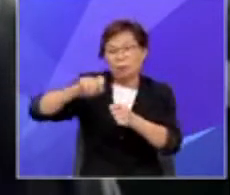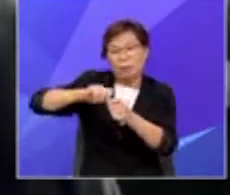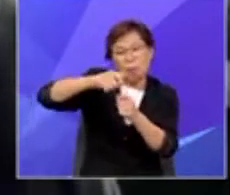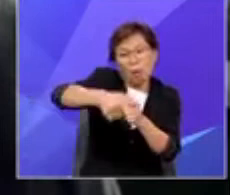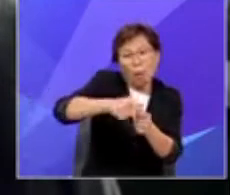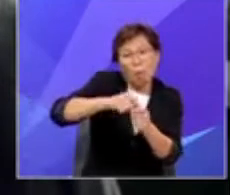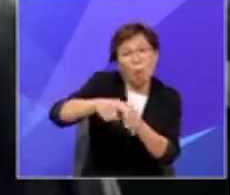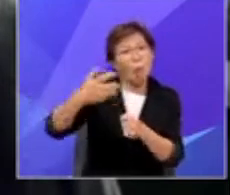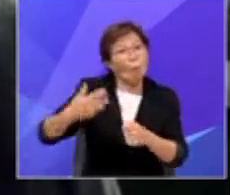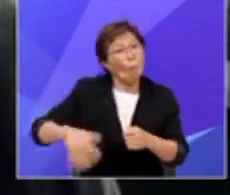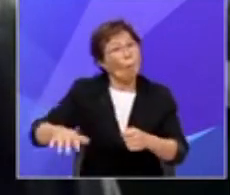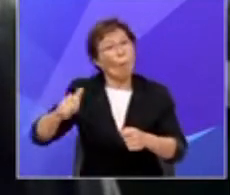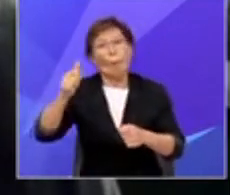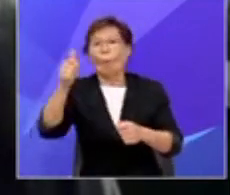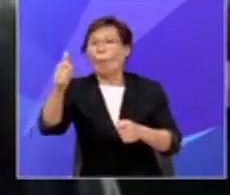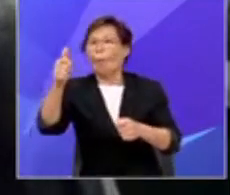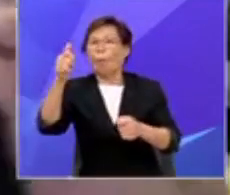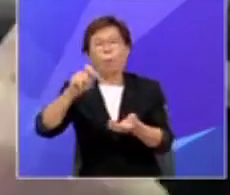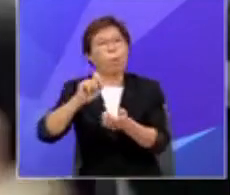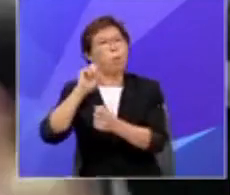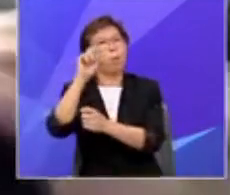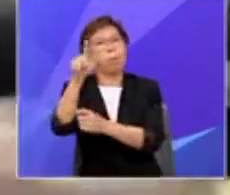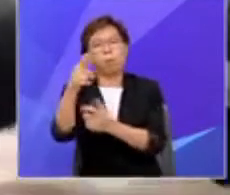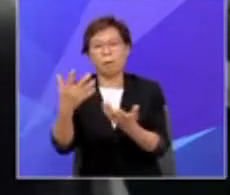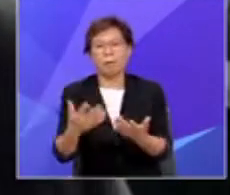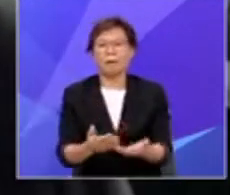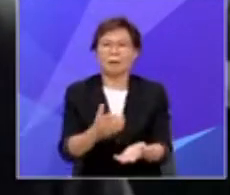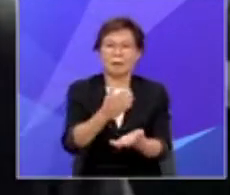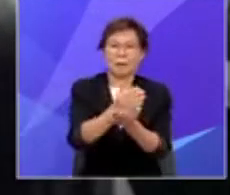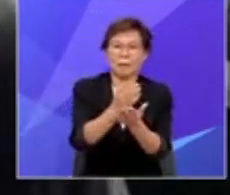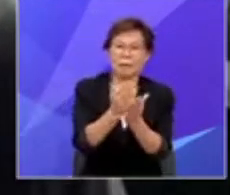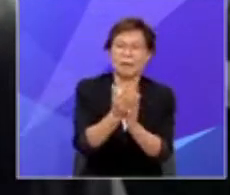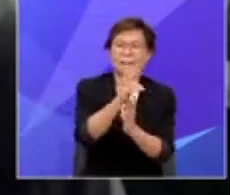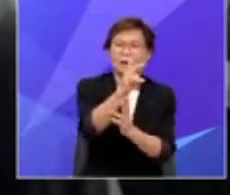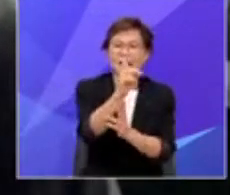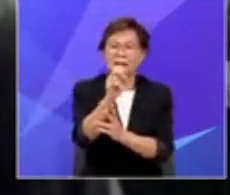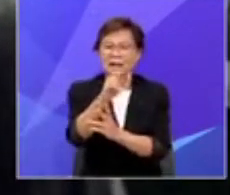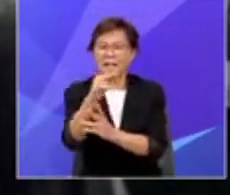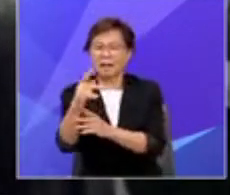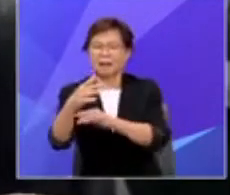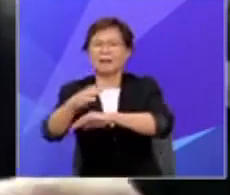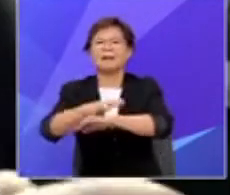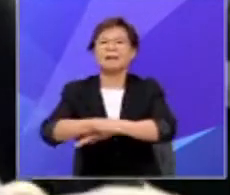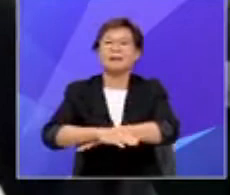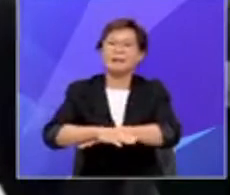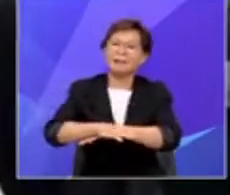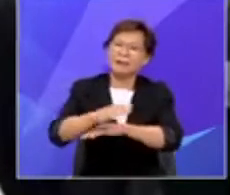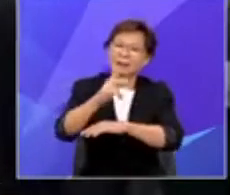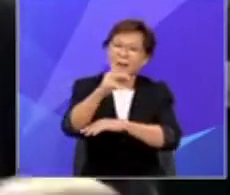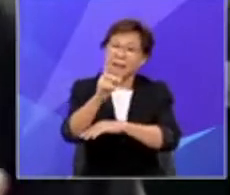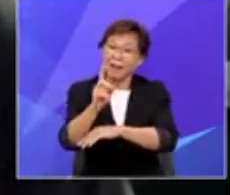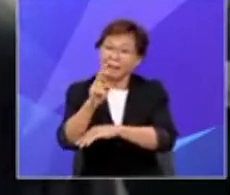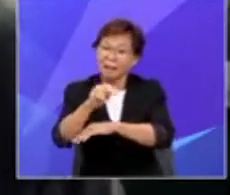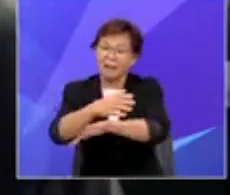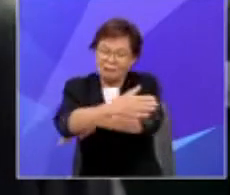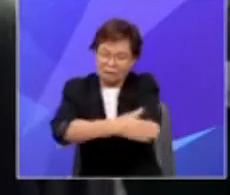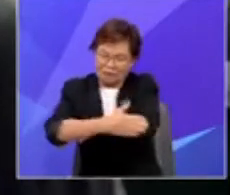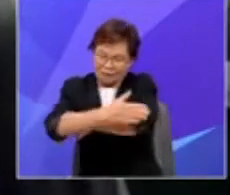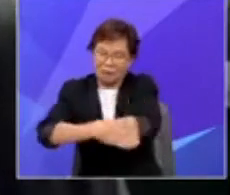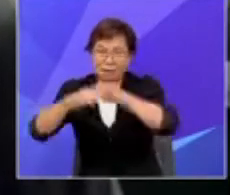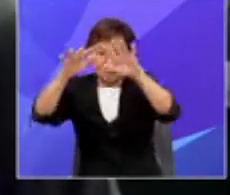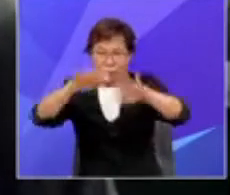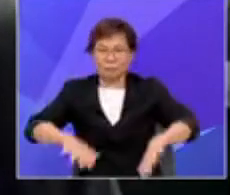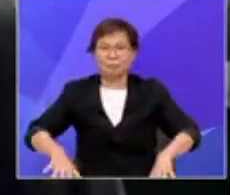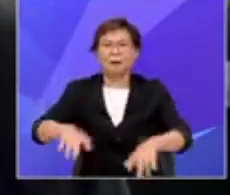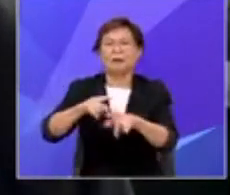tinggi kalau kita dimulai pada daripada pecahan qnq antarnegara daripada segi